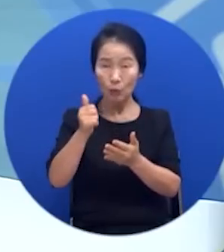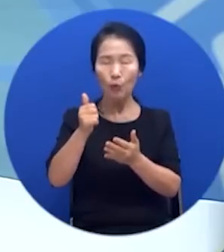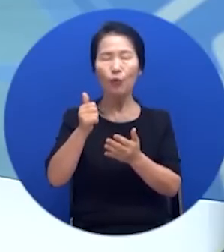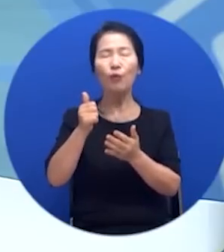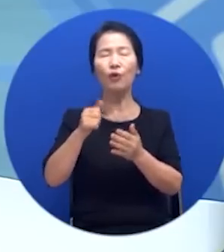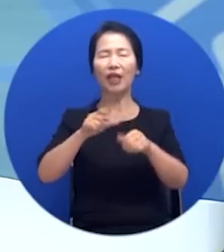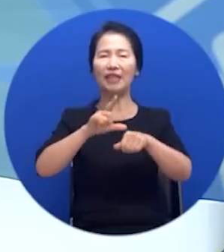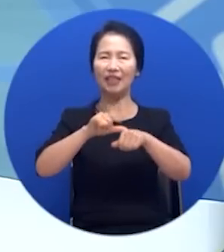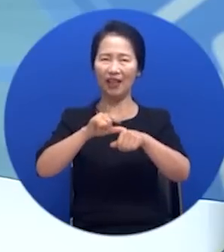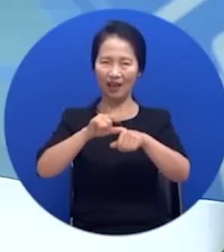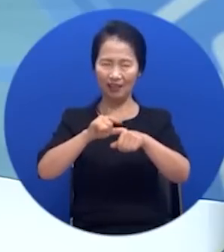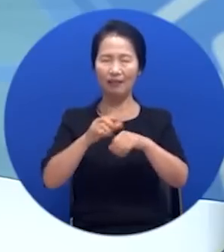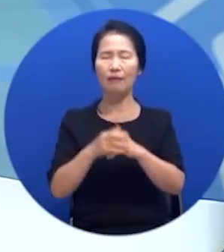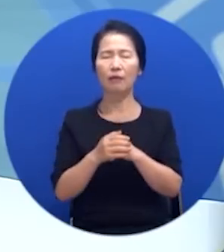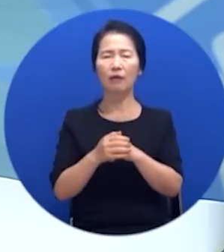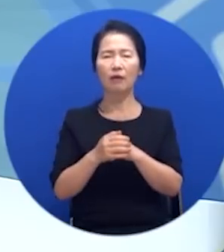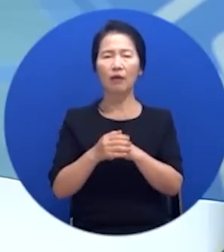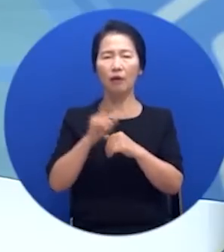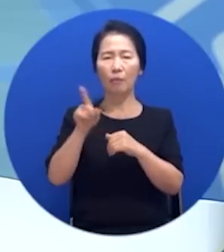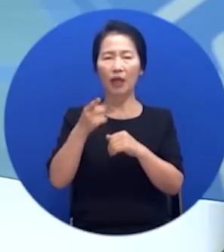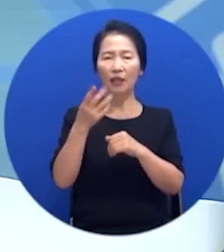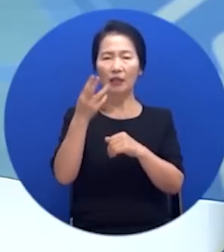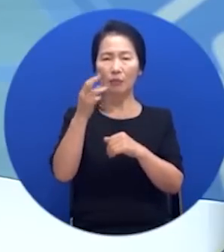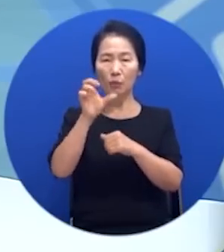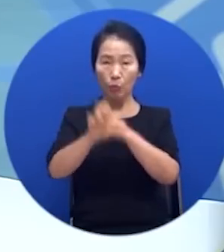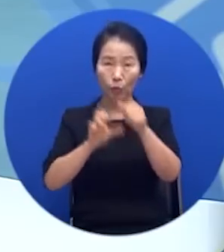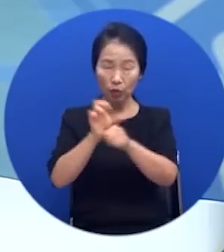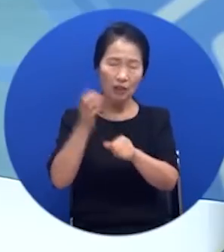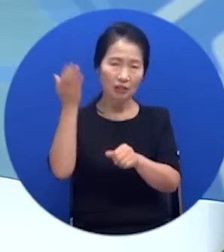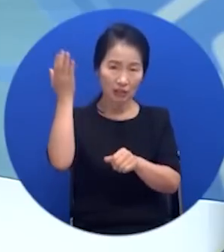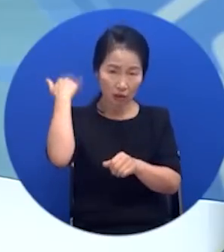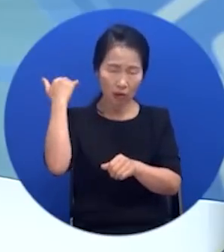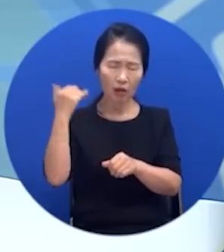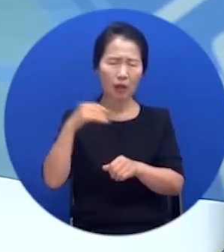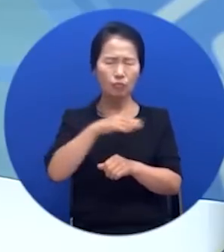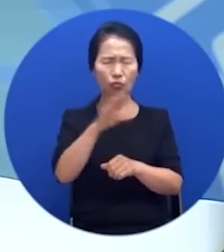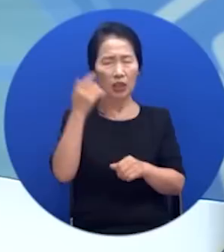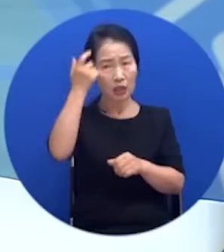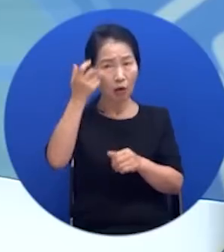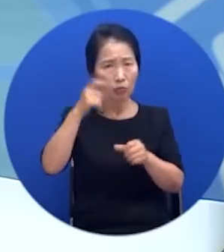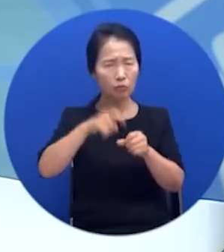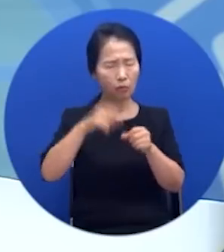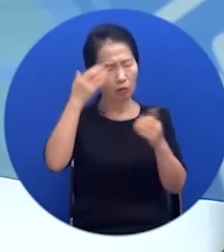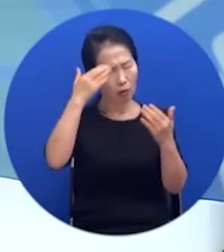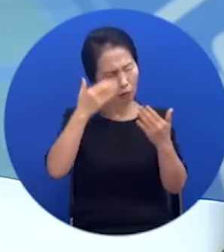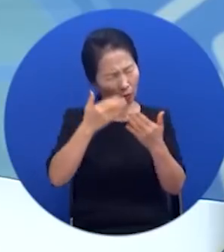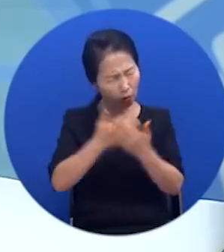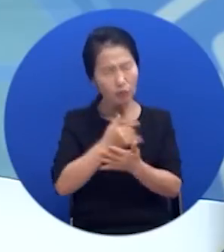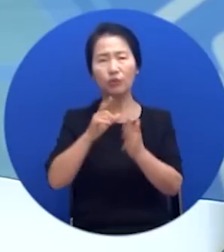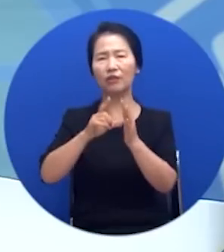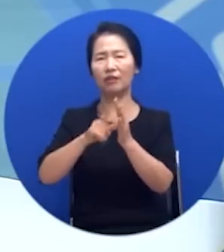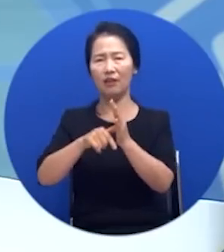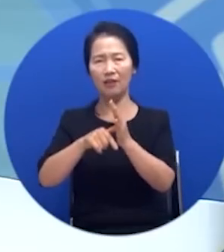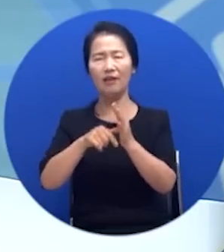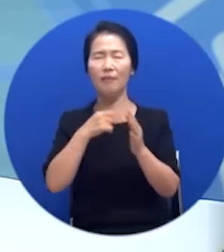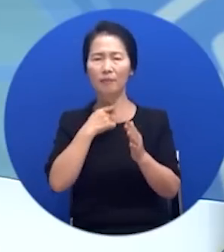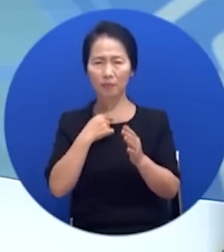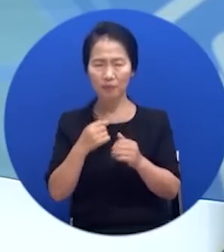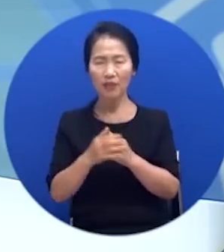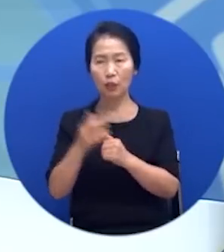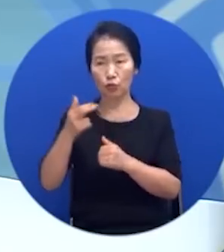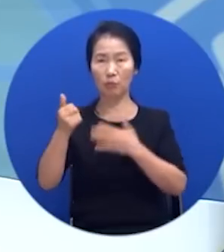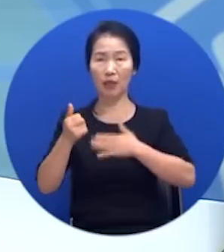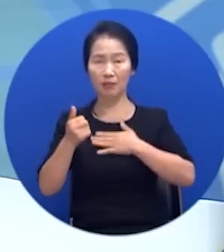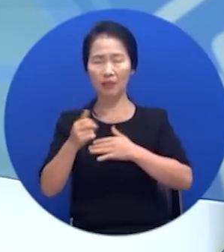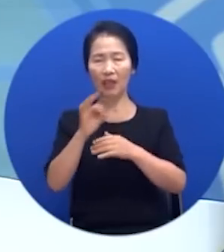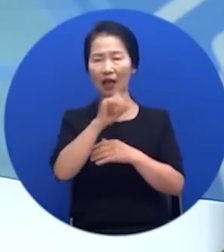감사합니다. 135년 전에 우리 민족은 영적 어둠의 시대였음을 주님께서 아십니다.